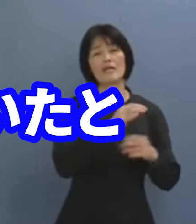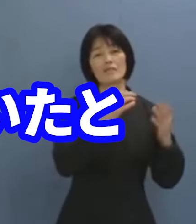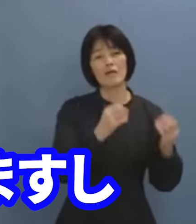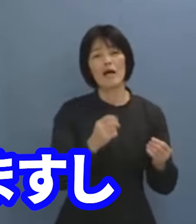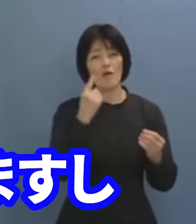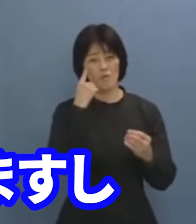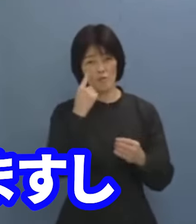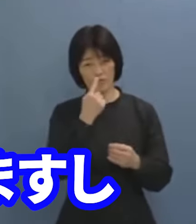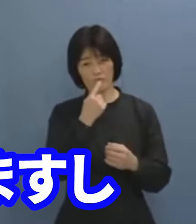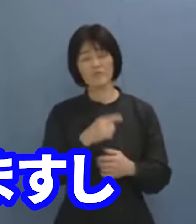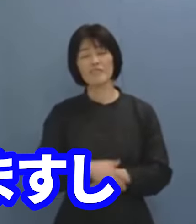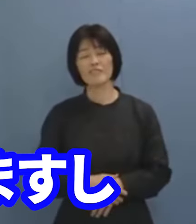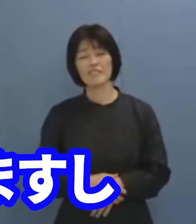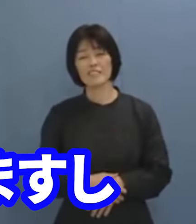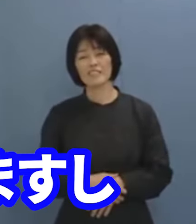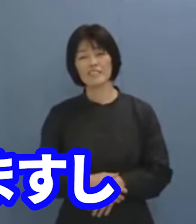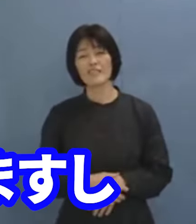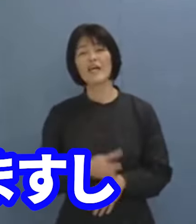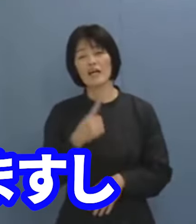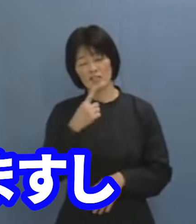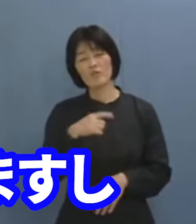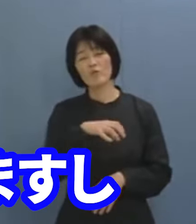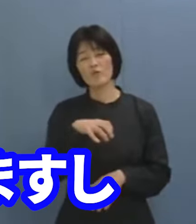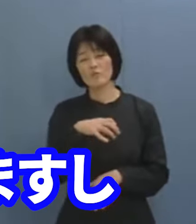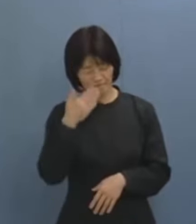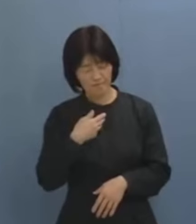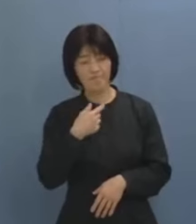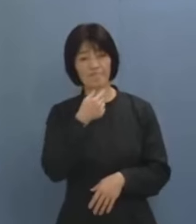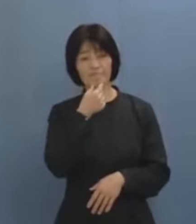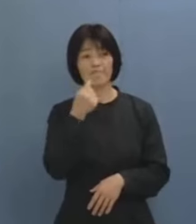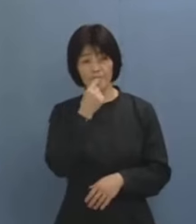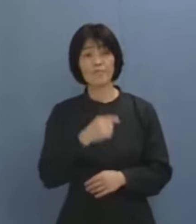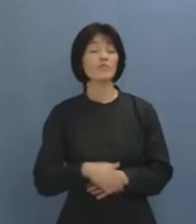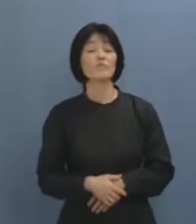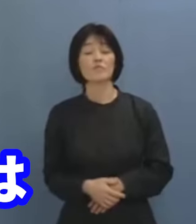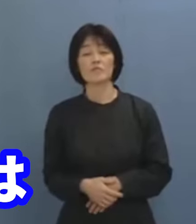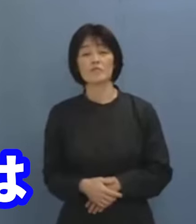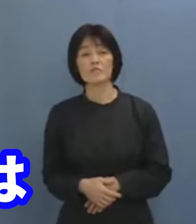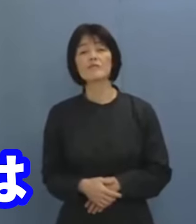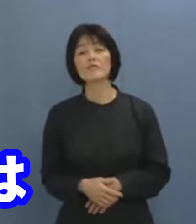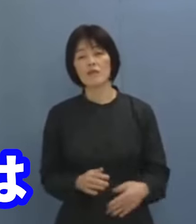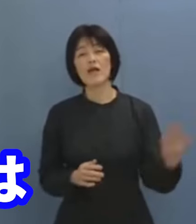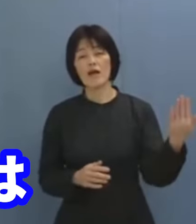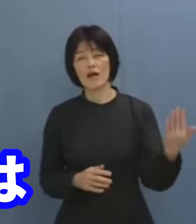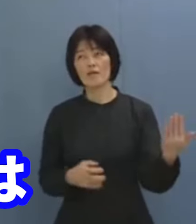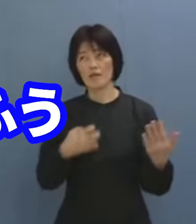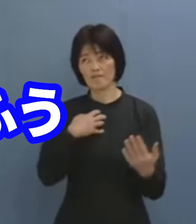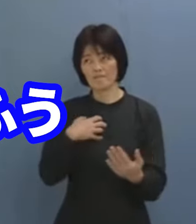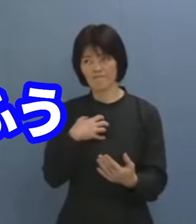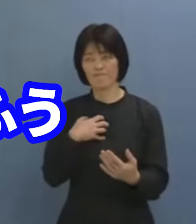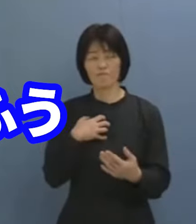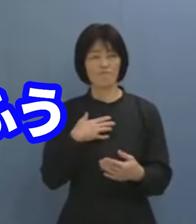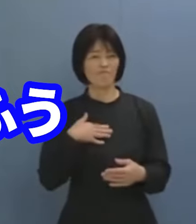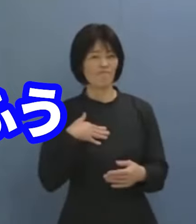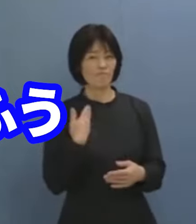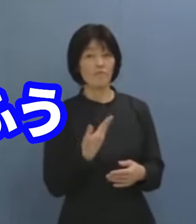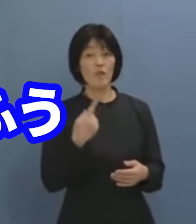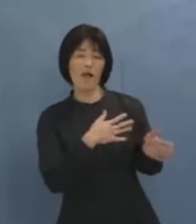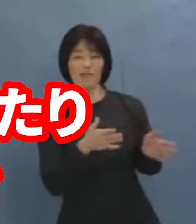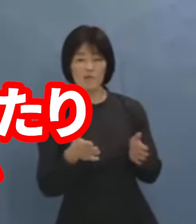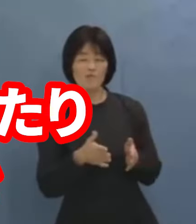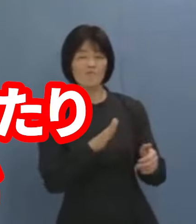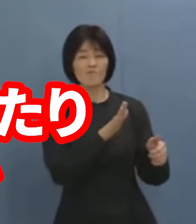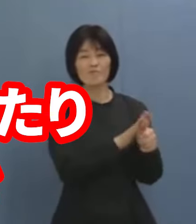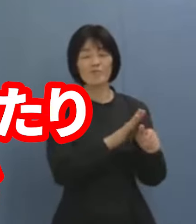うんで、まあ、そこは反省したいと思いますし、そういったことで不快に思われたり負担に思われた方にはお詫びをしたいというふうに思っています